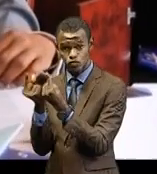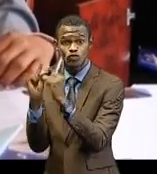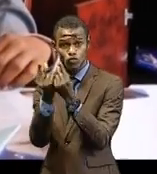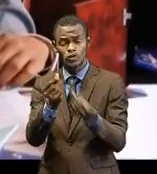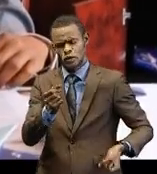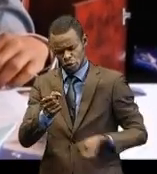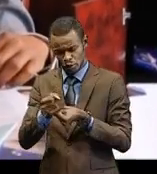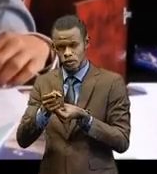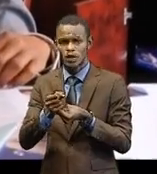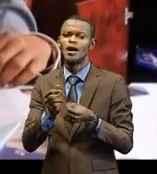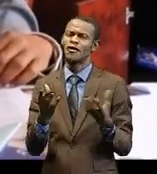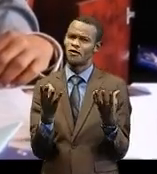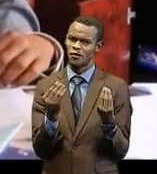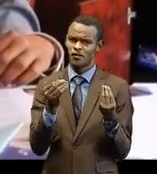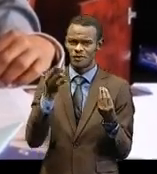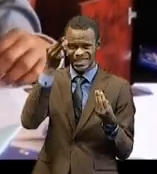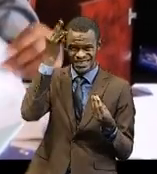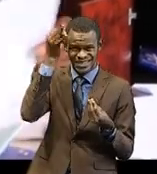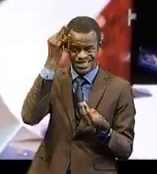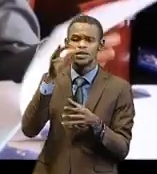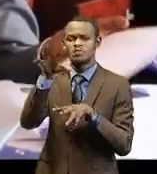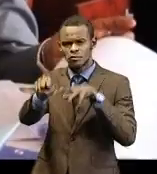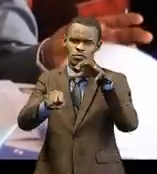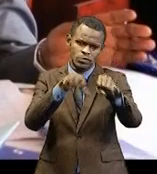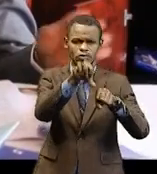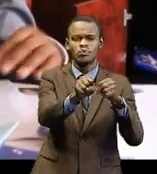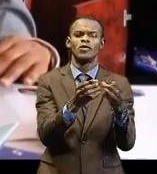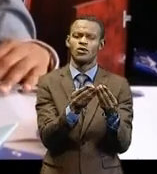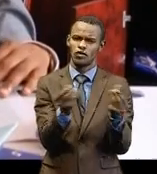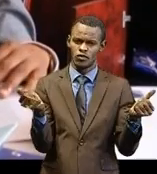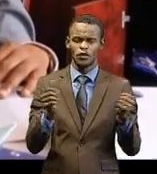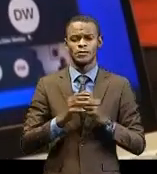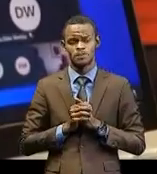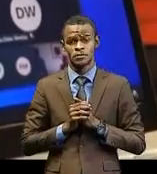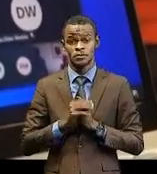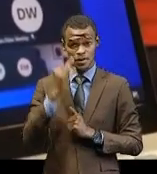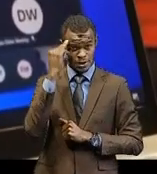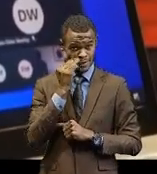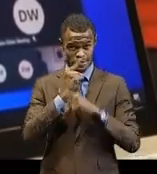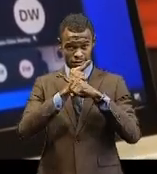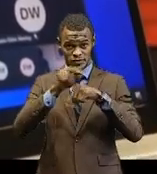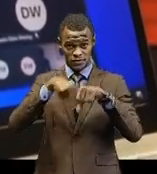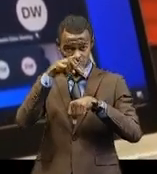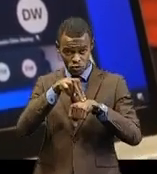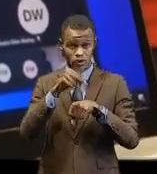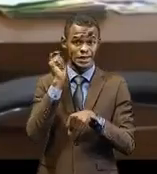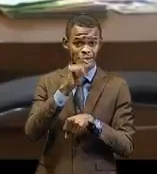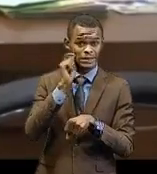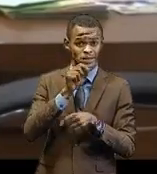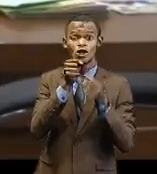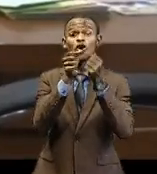de ces terroristes bien connus. Le ministre de la Défense nationale et ancien combattant a aussi salué